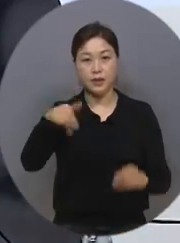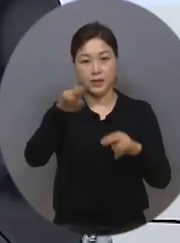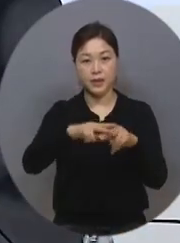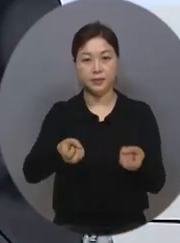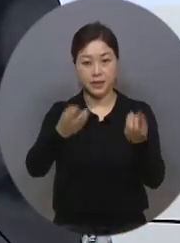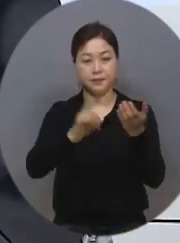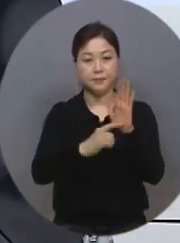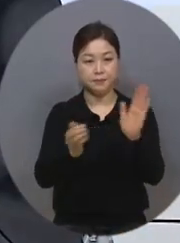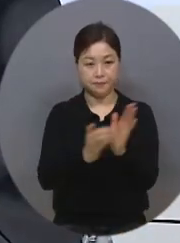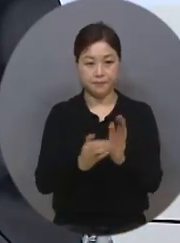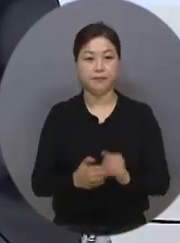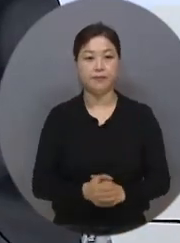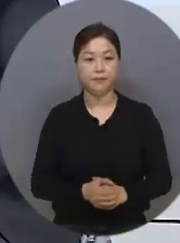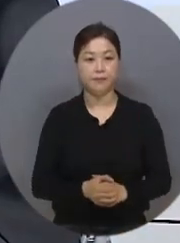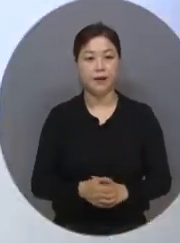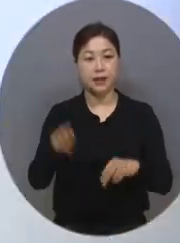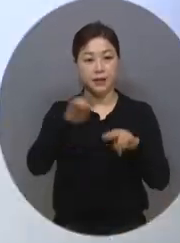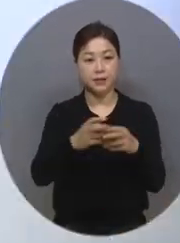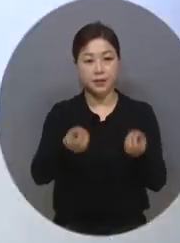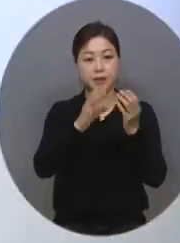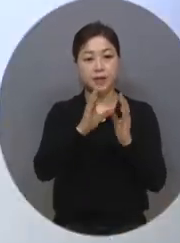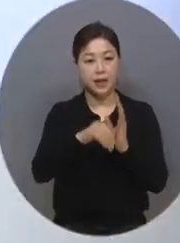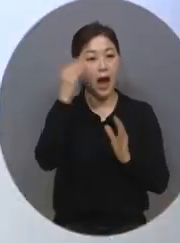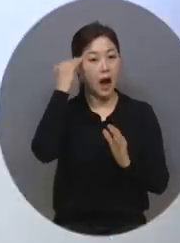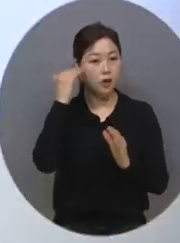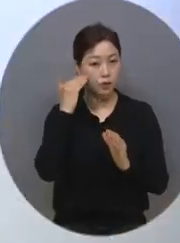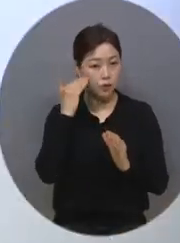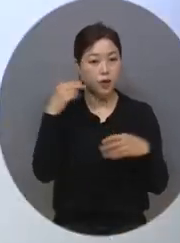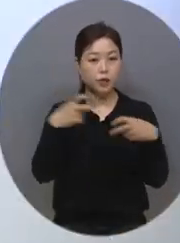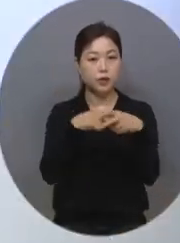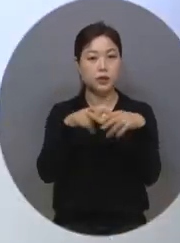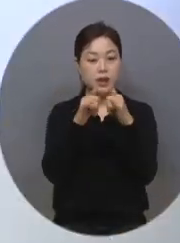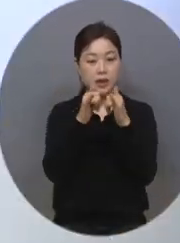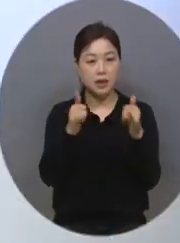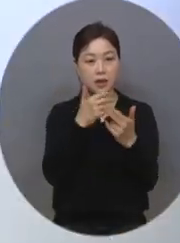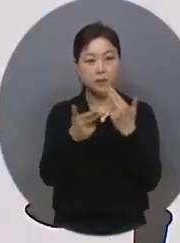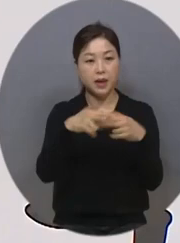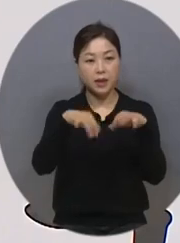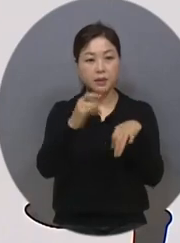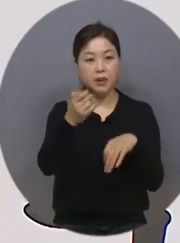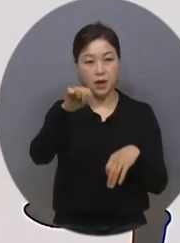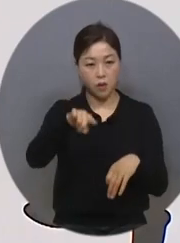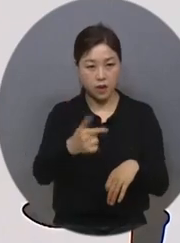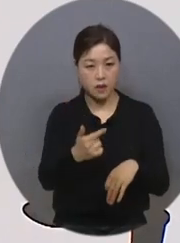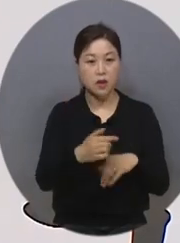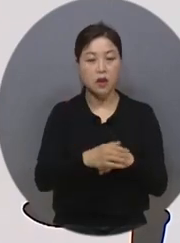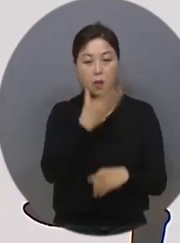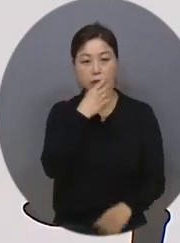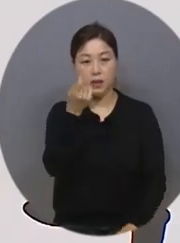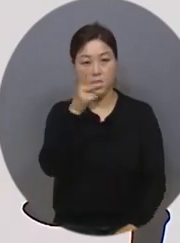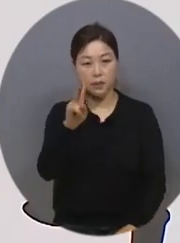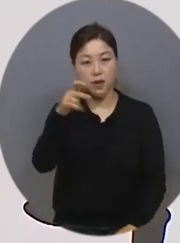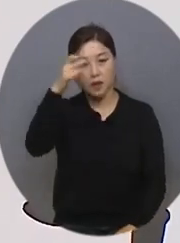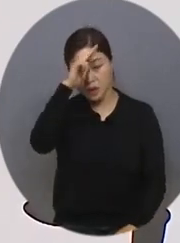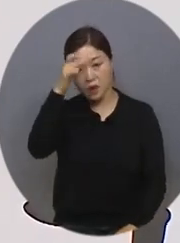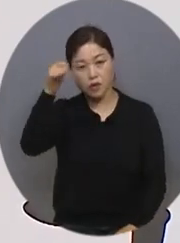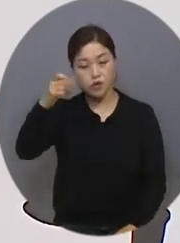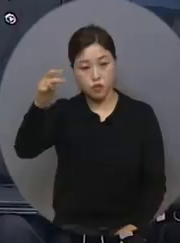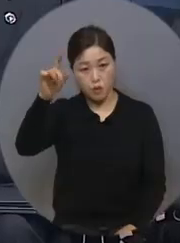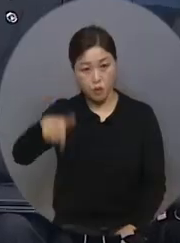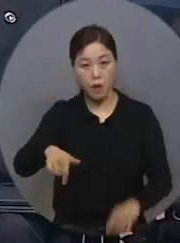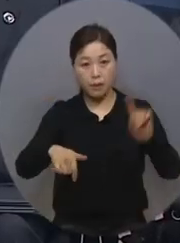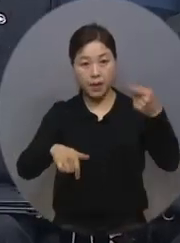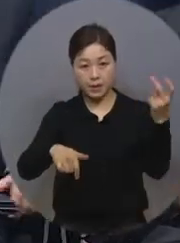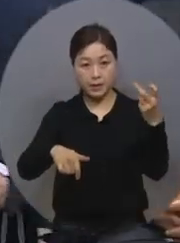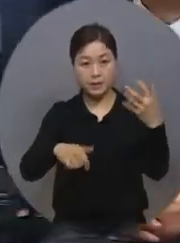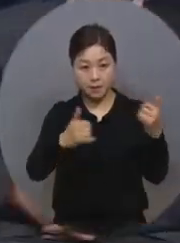열었습니다. 이날 취임식에는 한국교통장애인협회 김낙한 회장, 복지TV 최규옥 회장 등 121명이